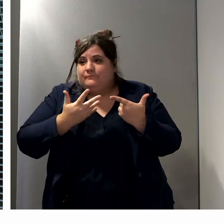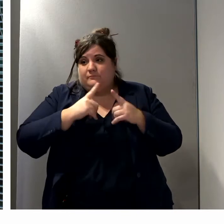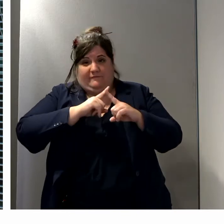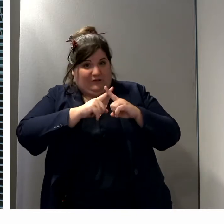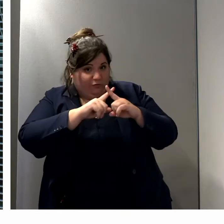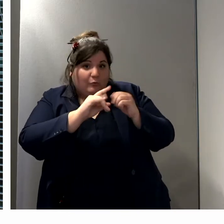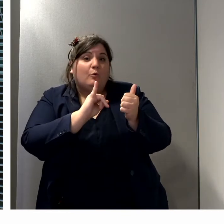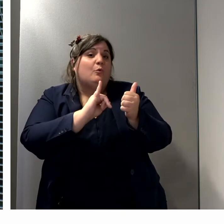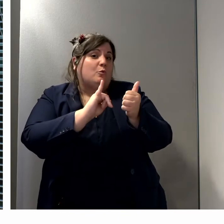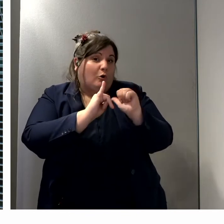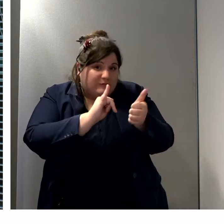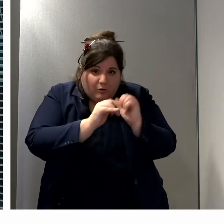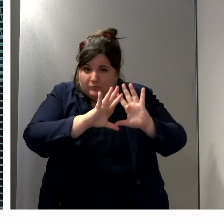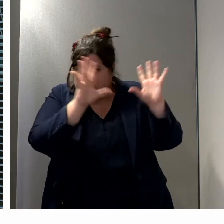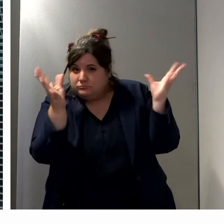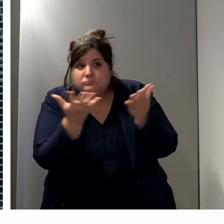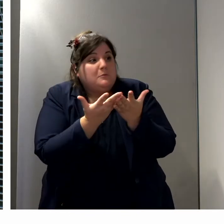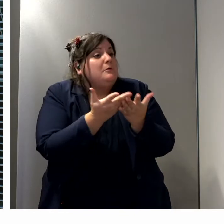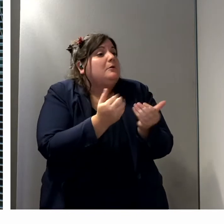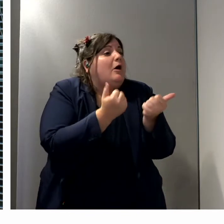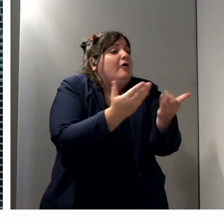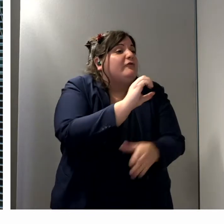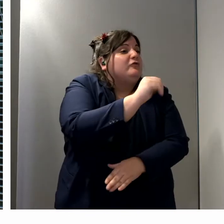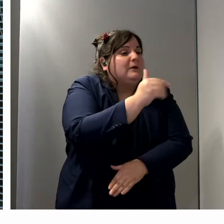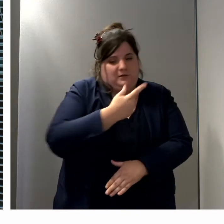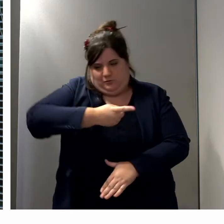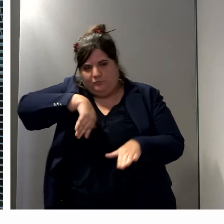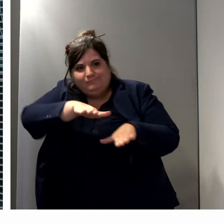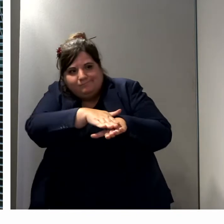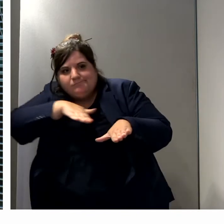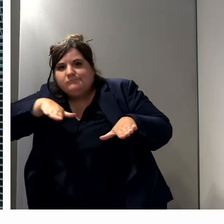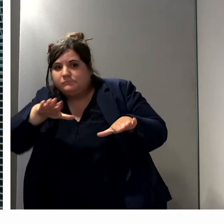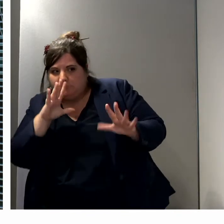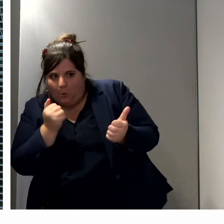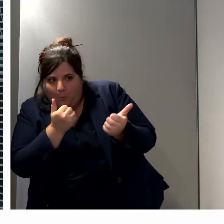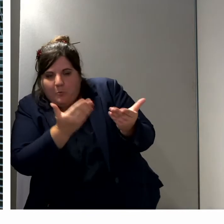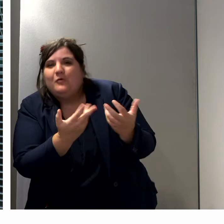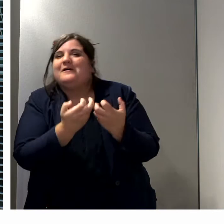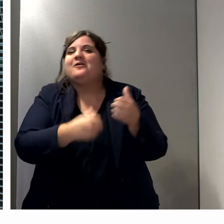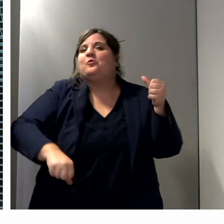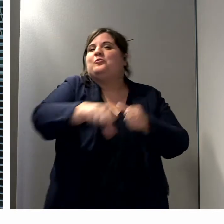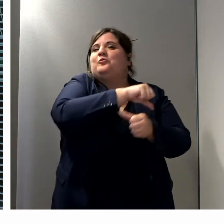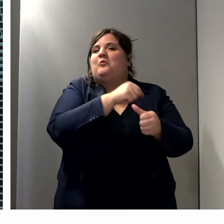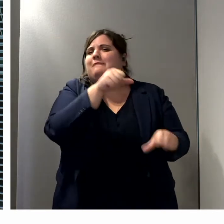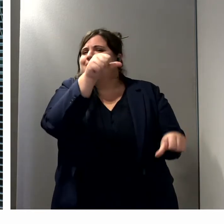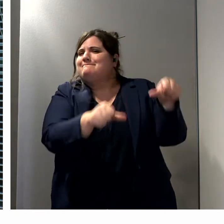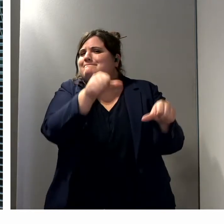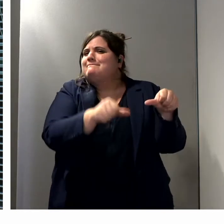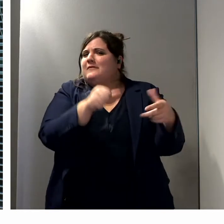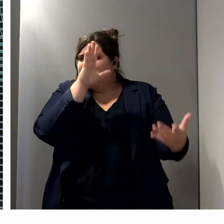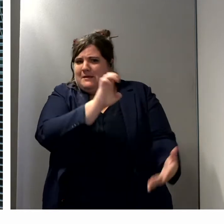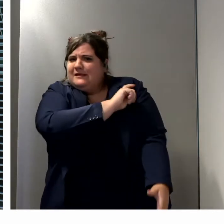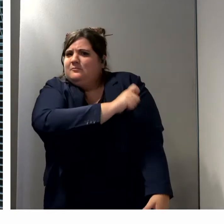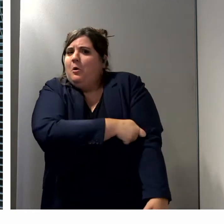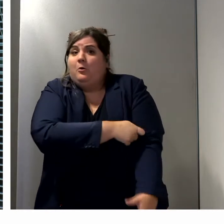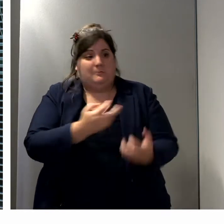la fédération en e-sport. On a co-créé avec la Fédé ces premiers tournois e-sportifs où, pendant le confinement,